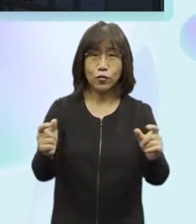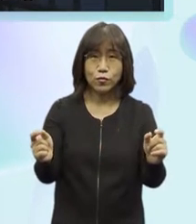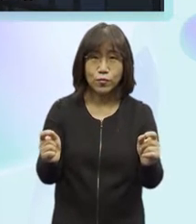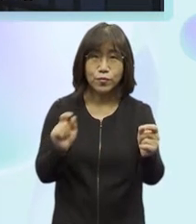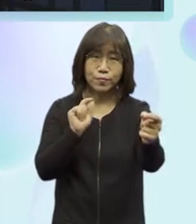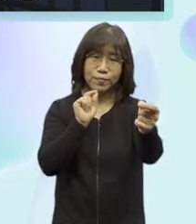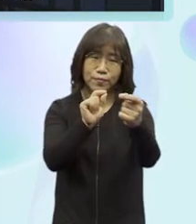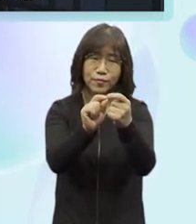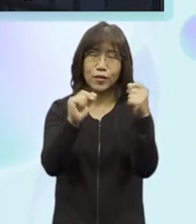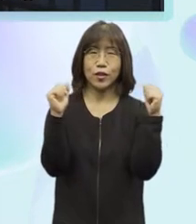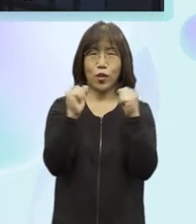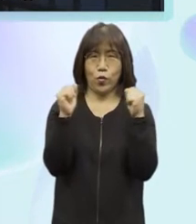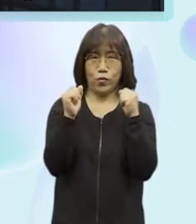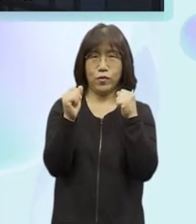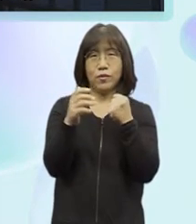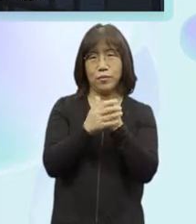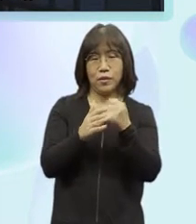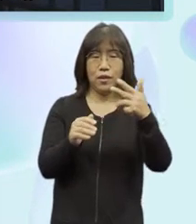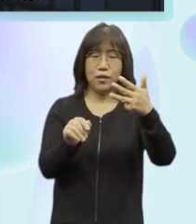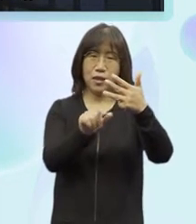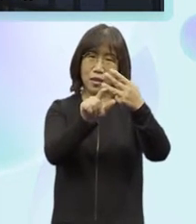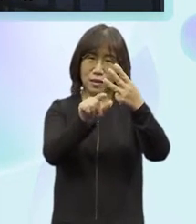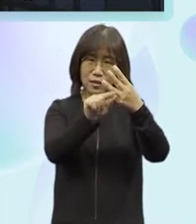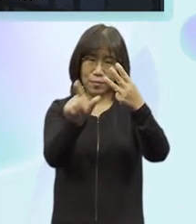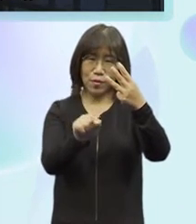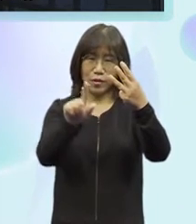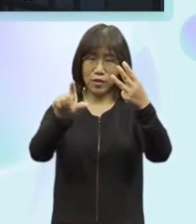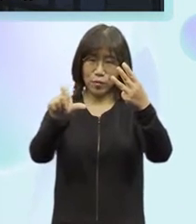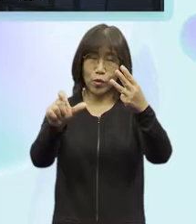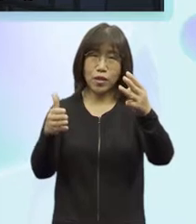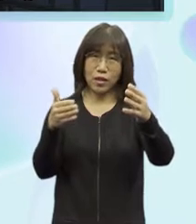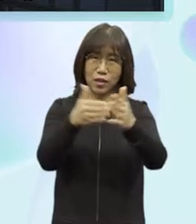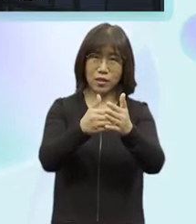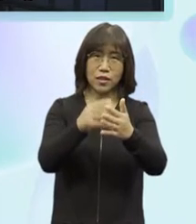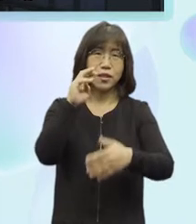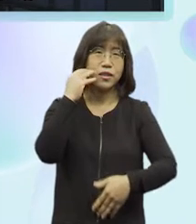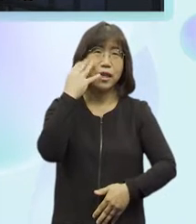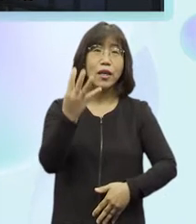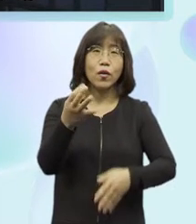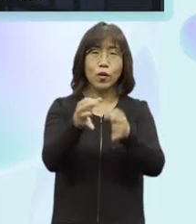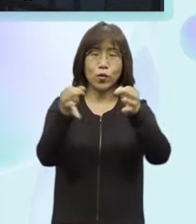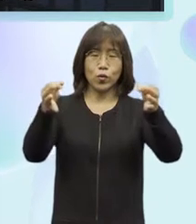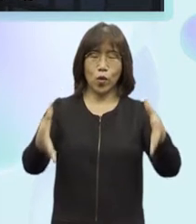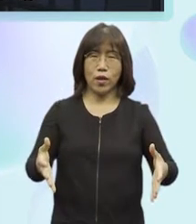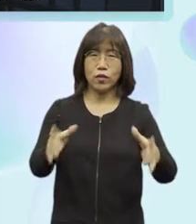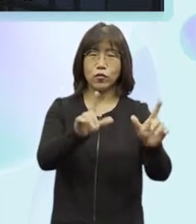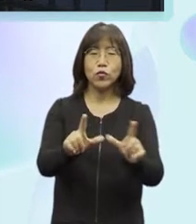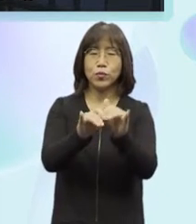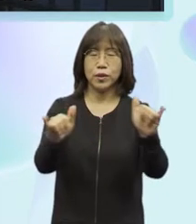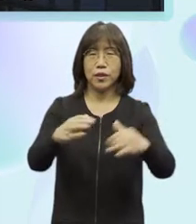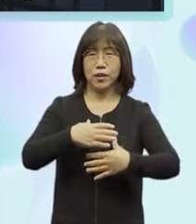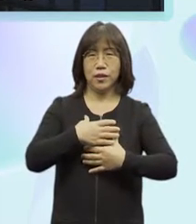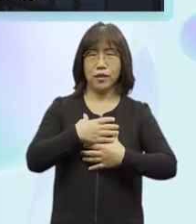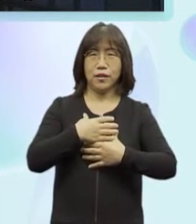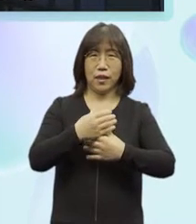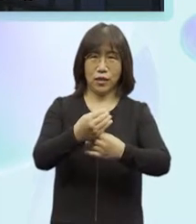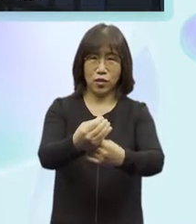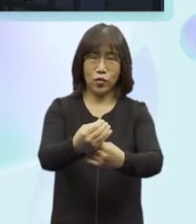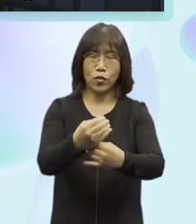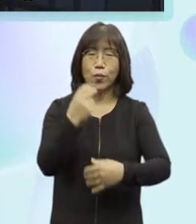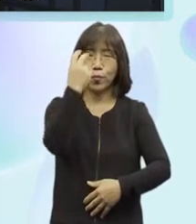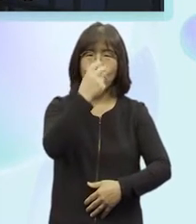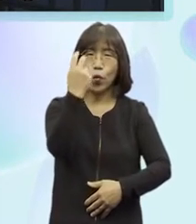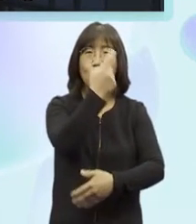다가오는 겨울철을 대비해 내년 3월 15일까지 4개월 동안 구민들의 안전과 재산을 보호하고 지역 내